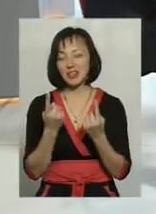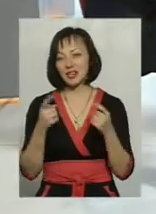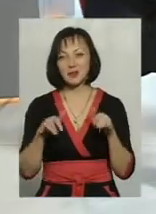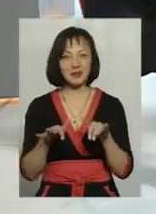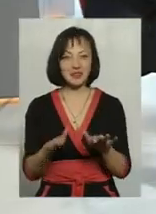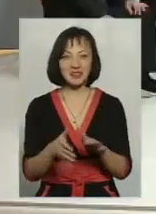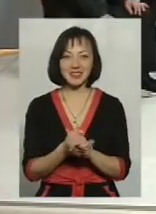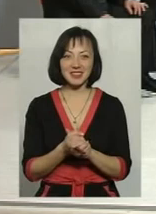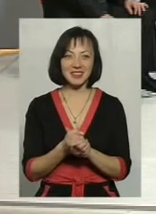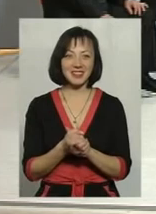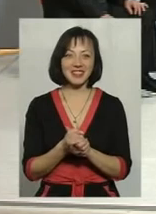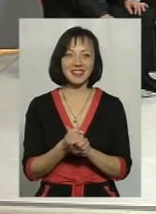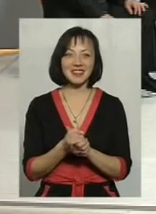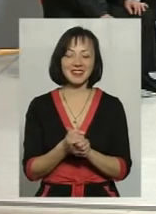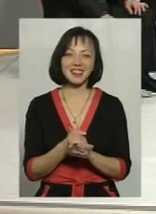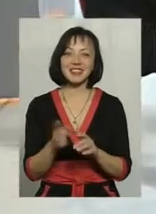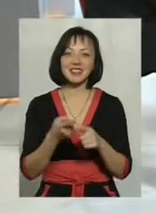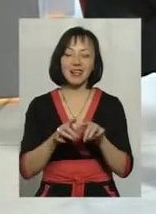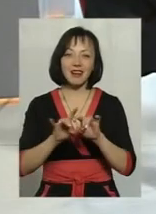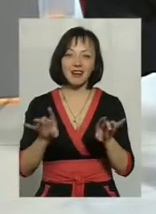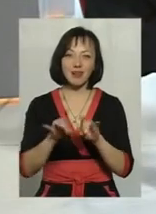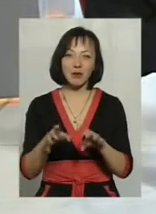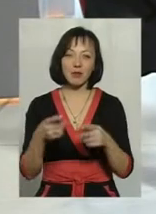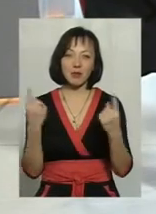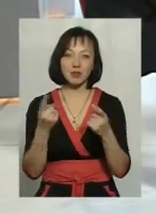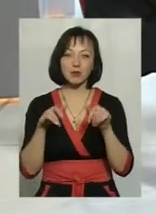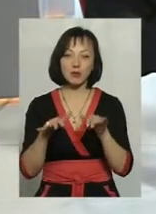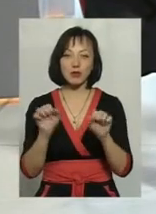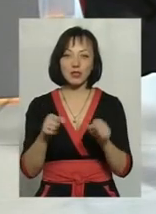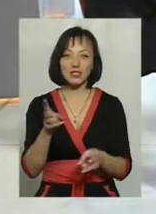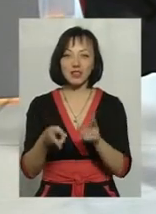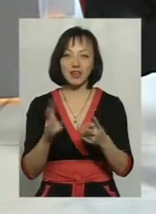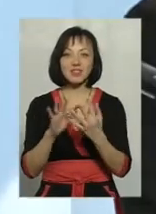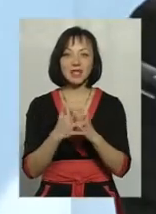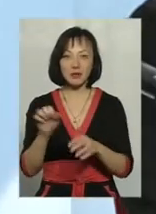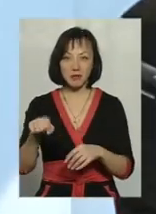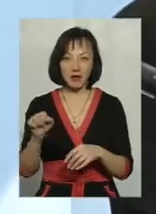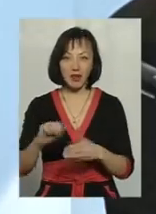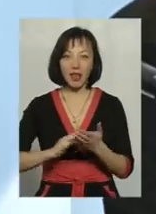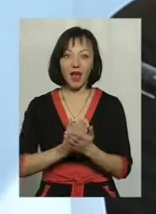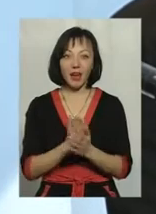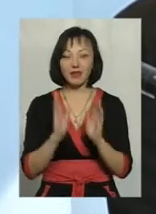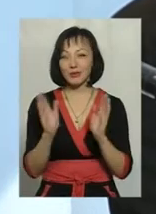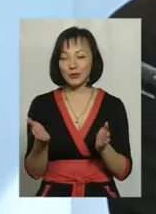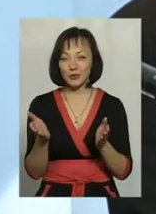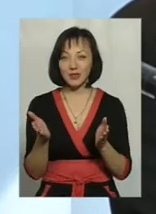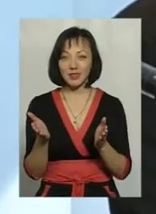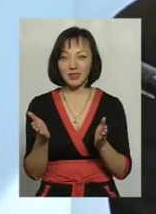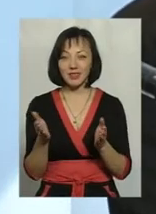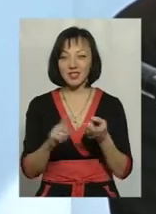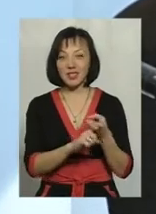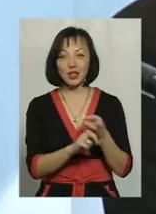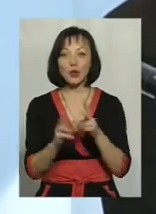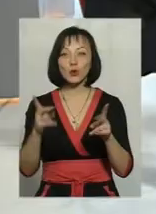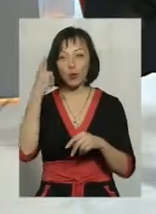Це реклама. Знову ж алкоголь. Це ж звичайна процедура, можна зварити в селі пиво. Якість його, звісно, буде від того залежати,